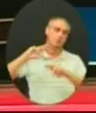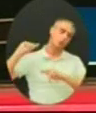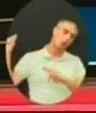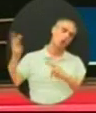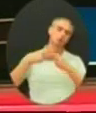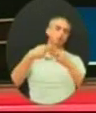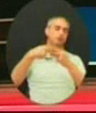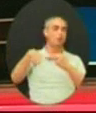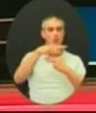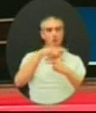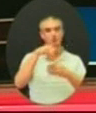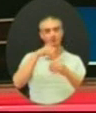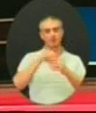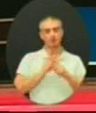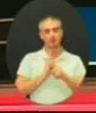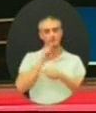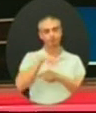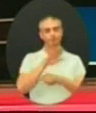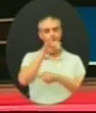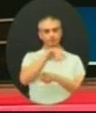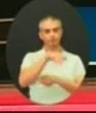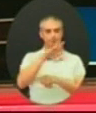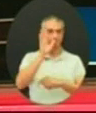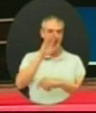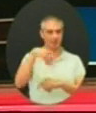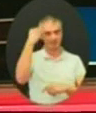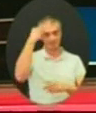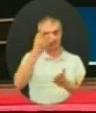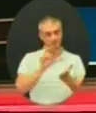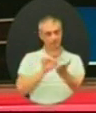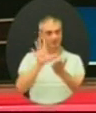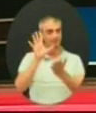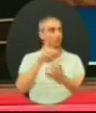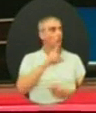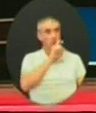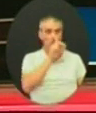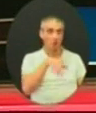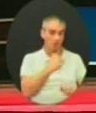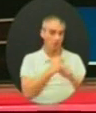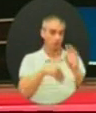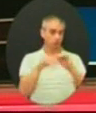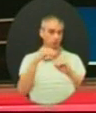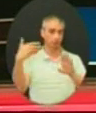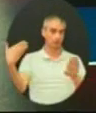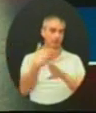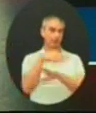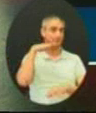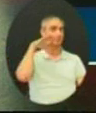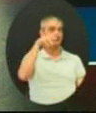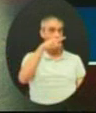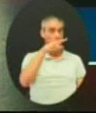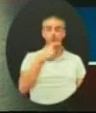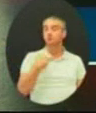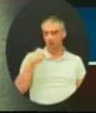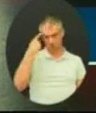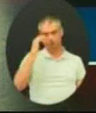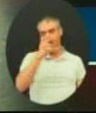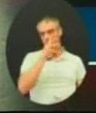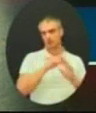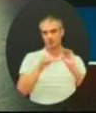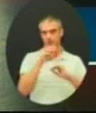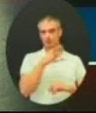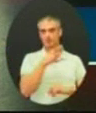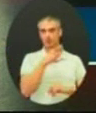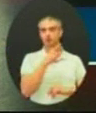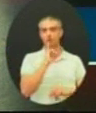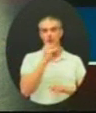שכנותינו וכדומה, תוך דילוג כזה מעל הראש של הפלסטינאים. אגב, יכול לעשות שימוש גם בחדירה הזאת של המל"ט. כן, אני חושב שהוא יעשה,